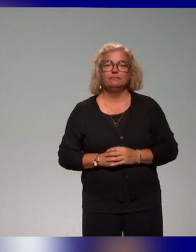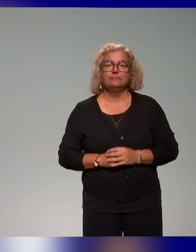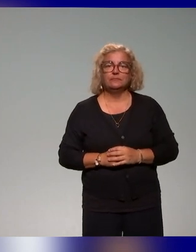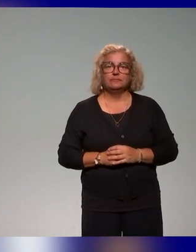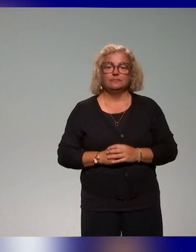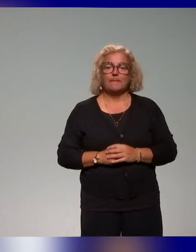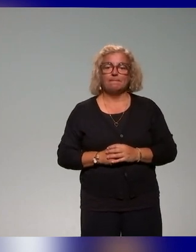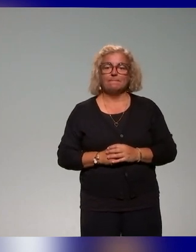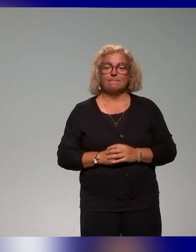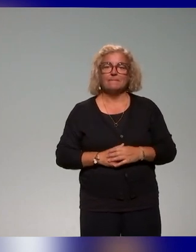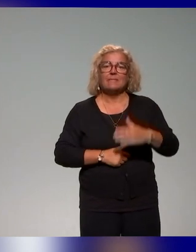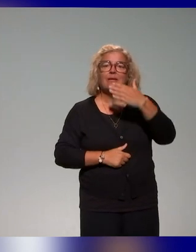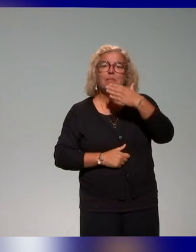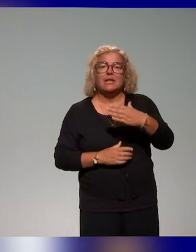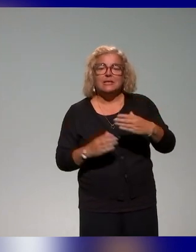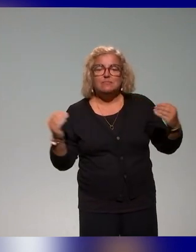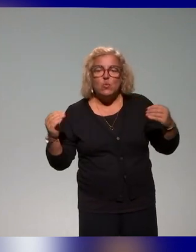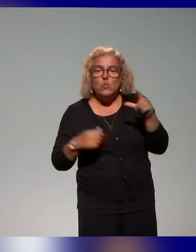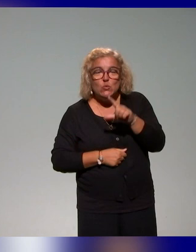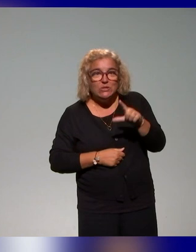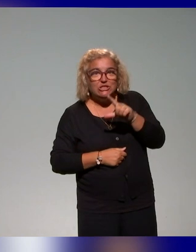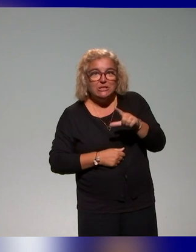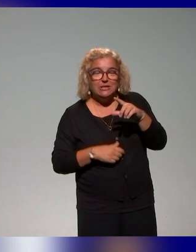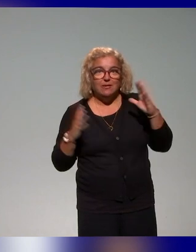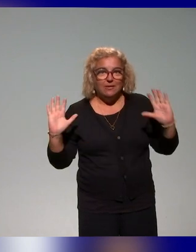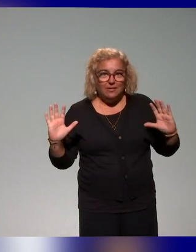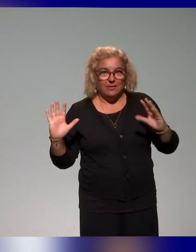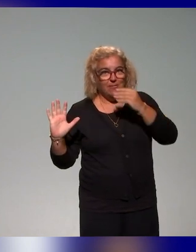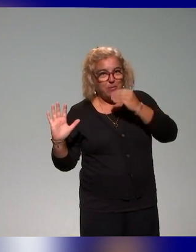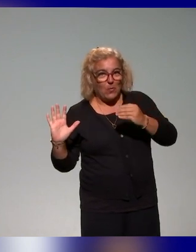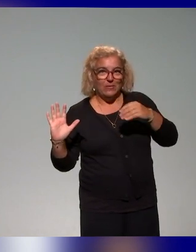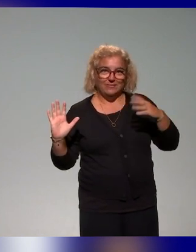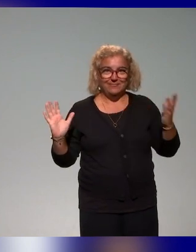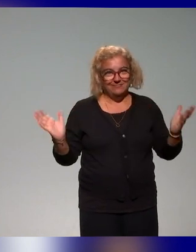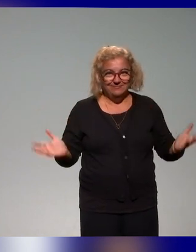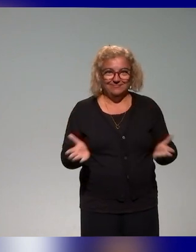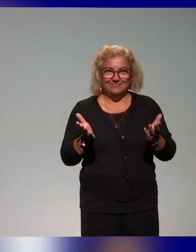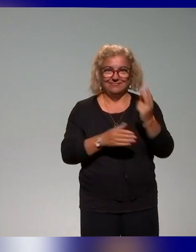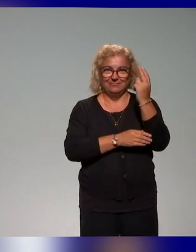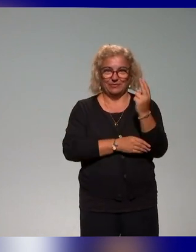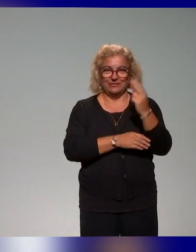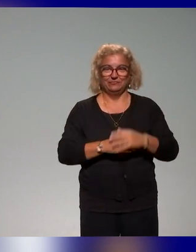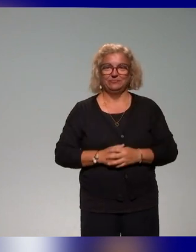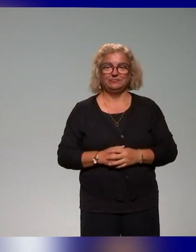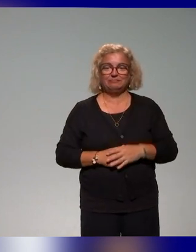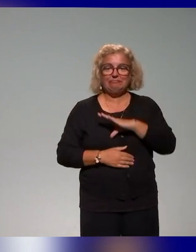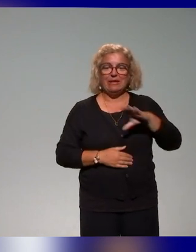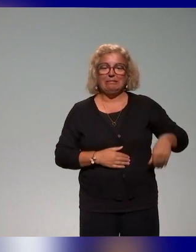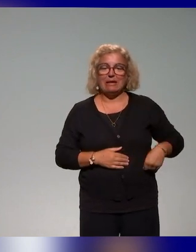tu as bravé la tempête et c'est la dernière bourrasque. Voilà, c'est le dernier coup de vent que je vais